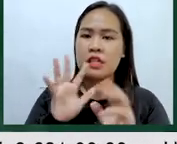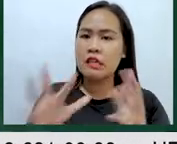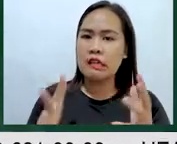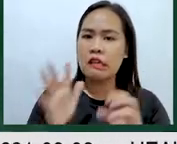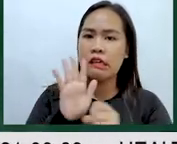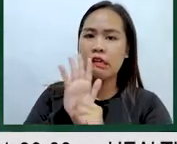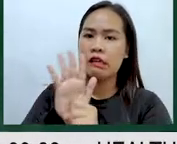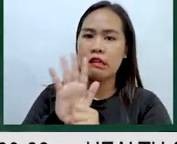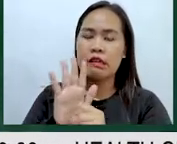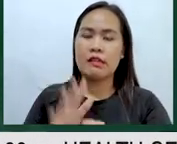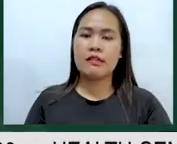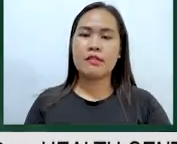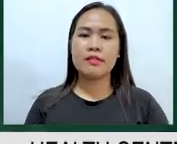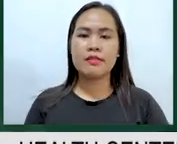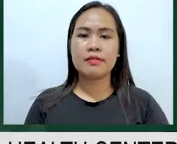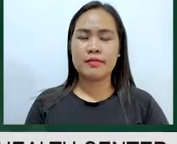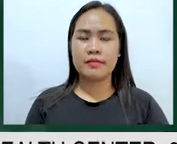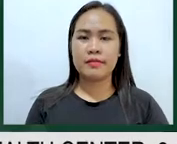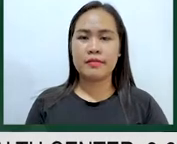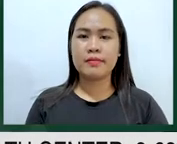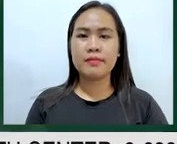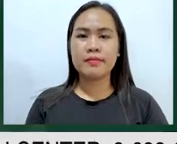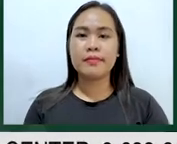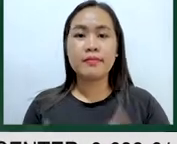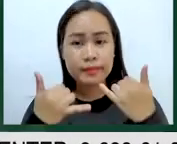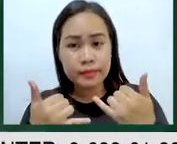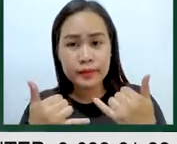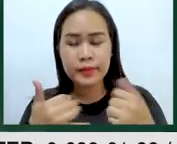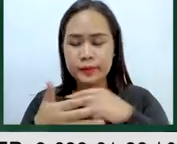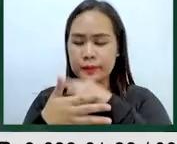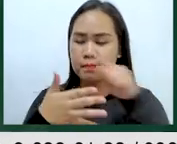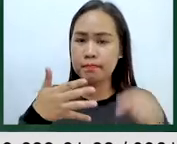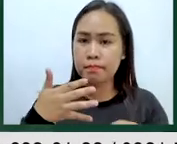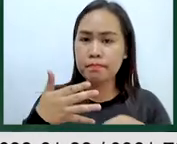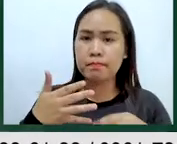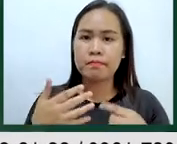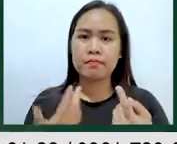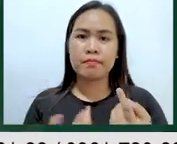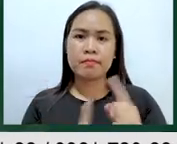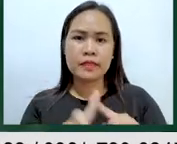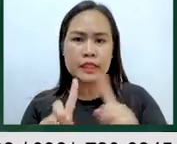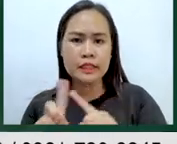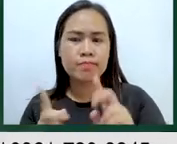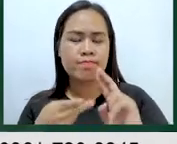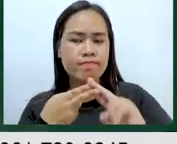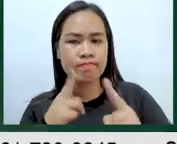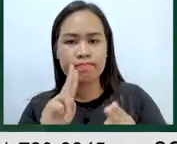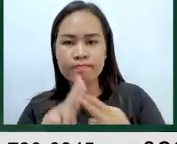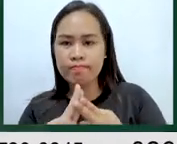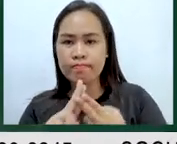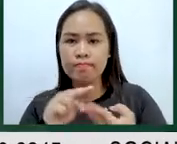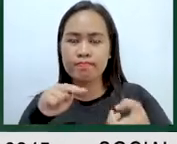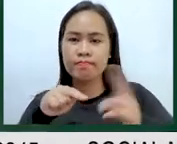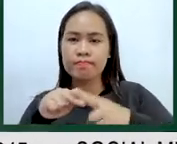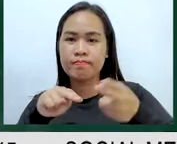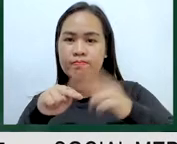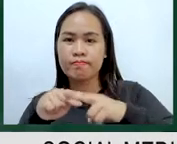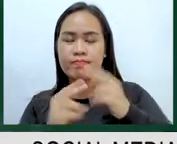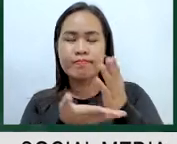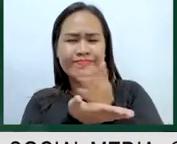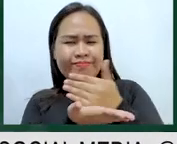no, walang obvious symptoms, and very asymptomatic po sila.